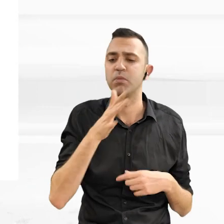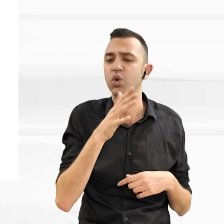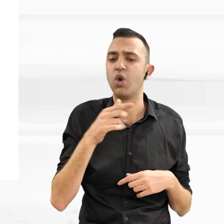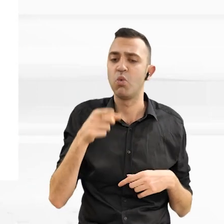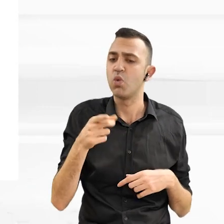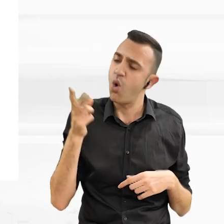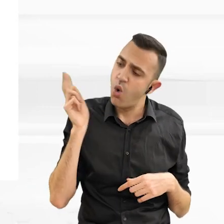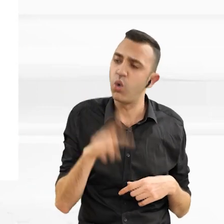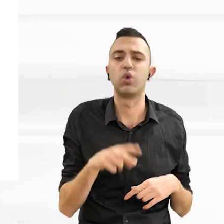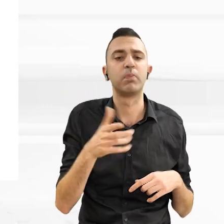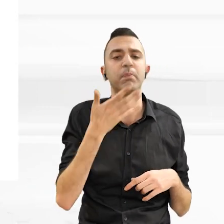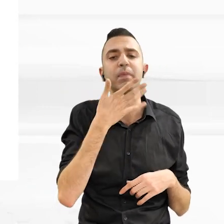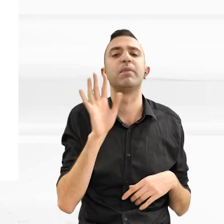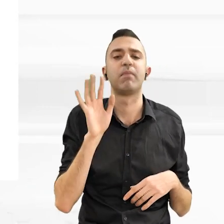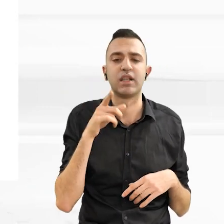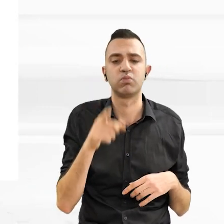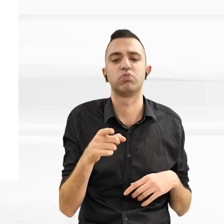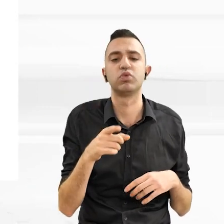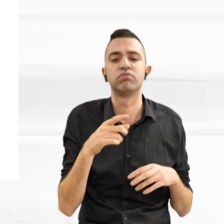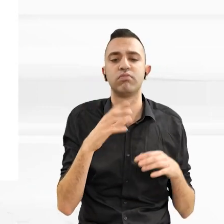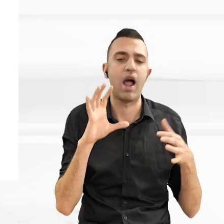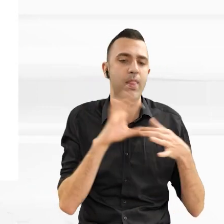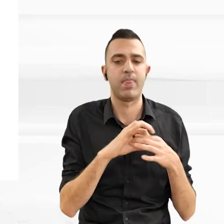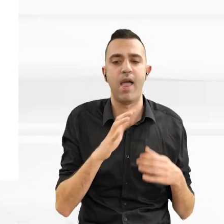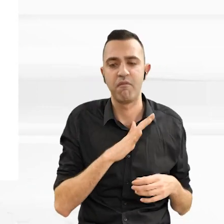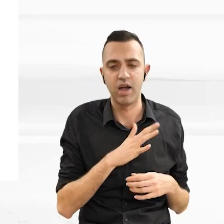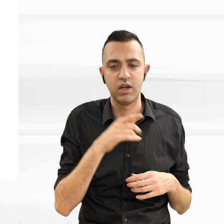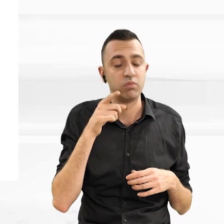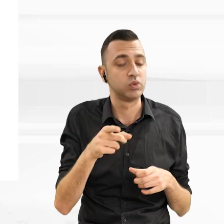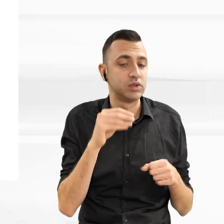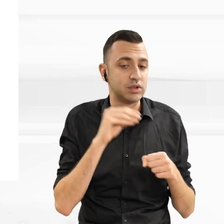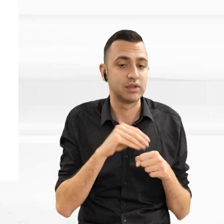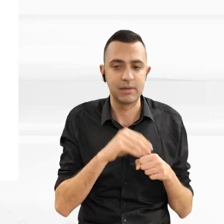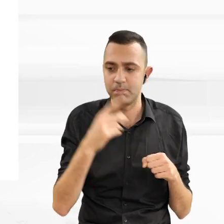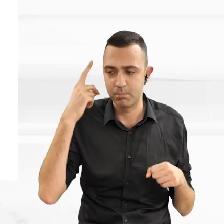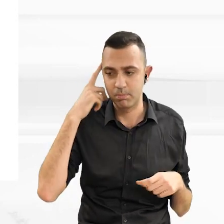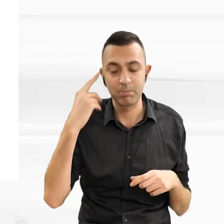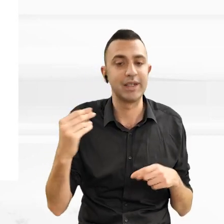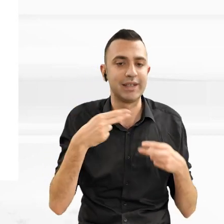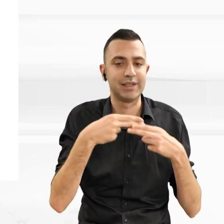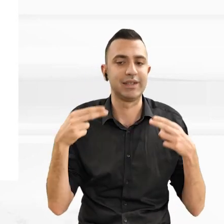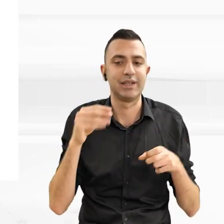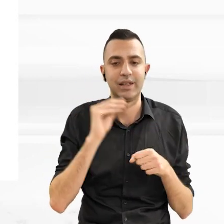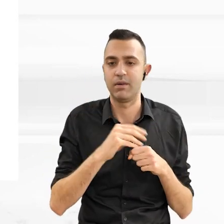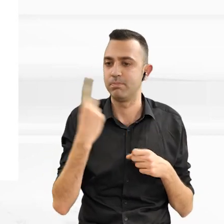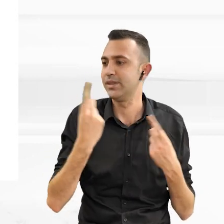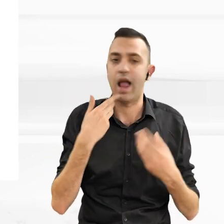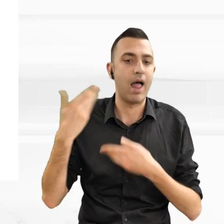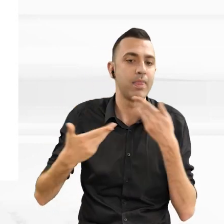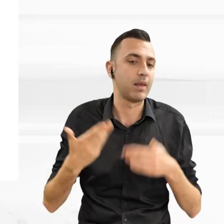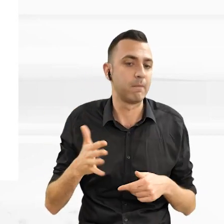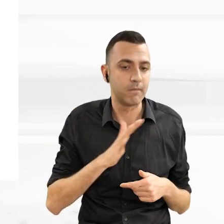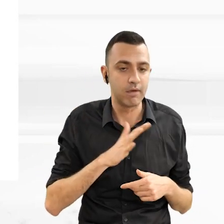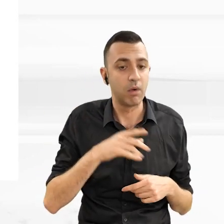öldürdü bizi bu Hikmet bilinmez mi anlamı var arkadaşlar Dolayısıyla buradan bilgisiyle Övünme dediği bir Serzeniş